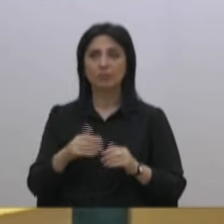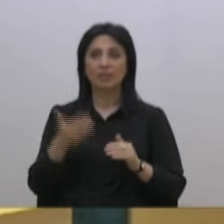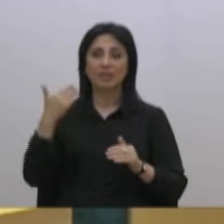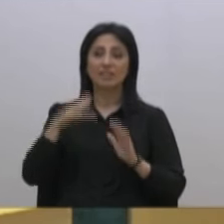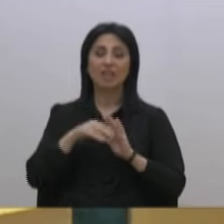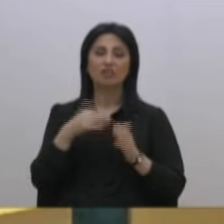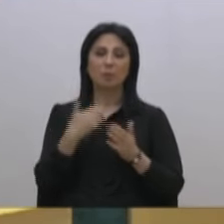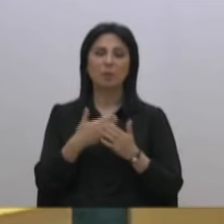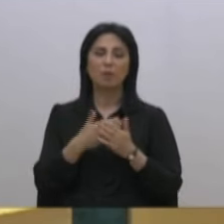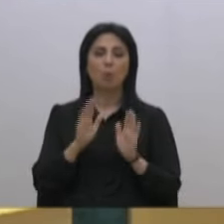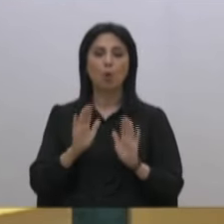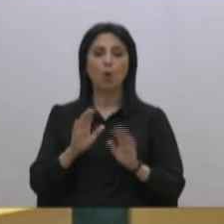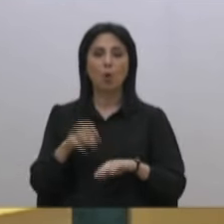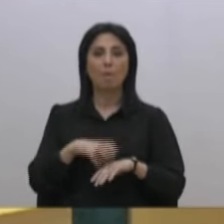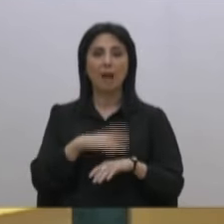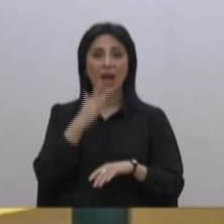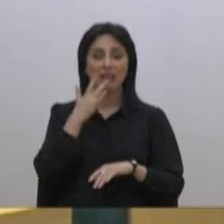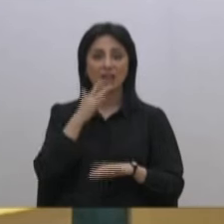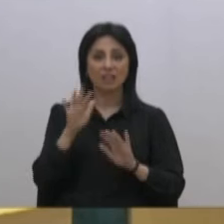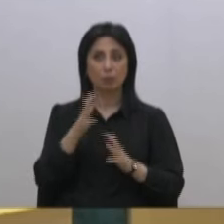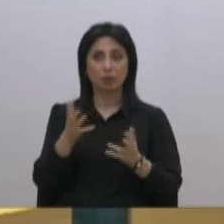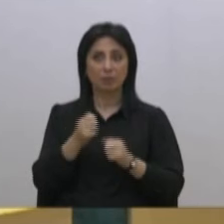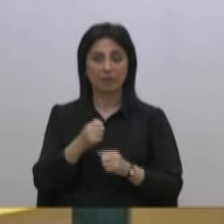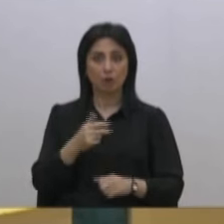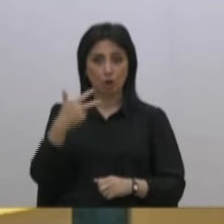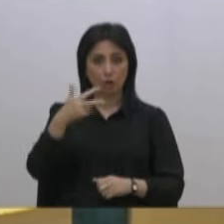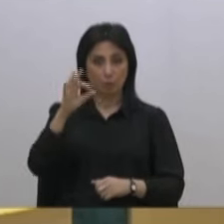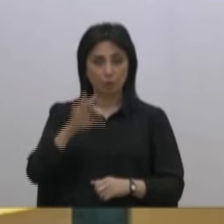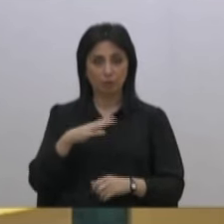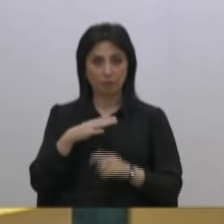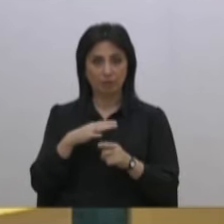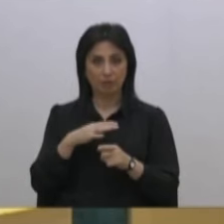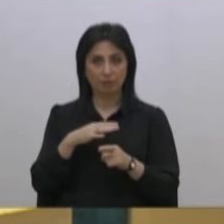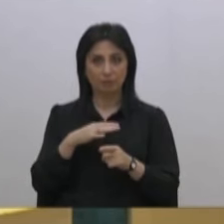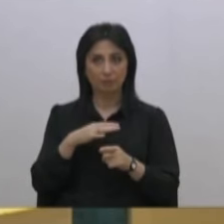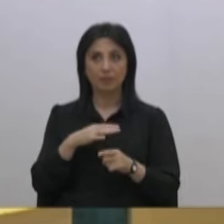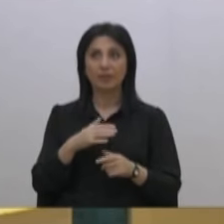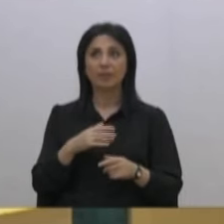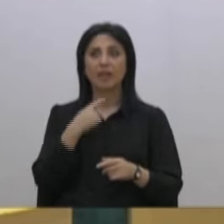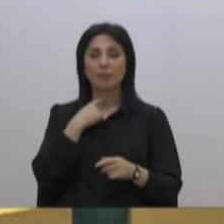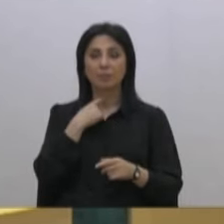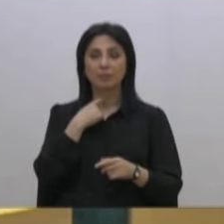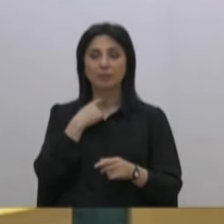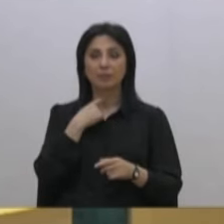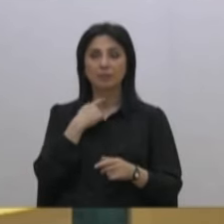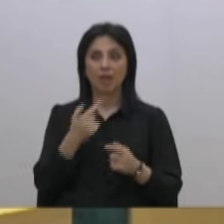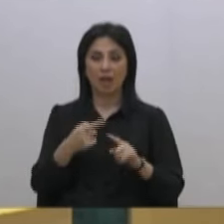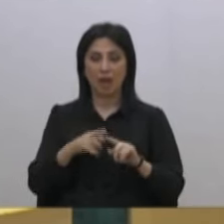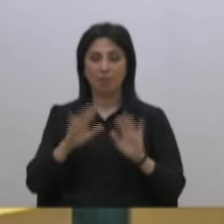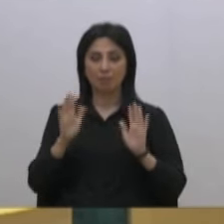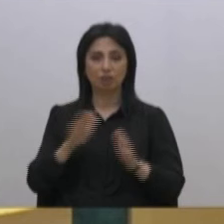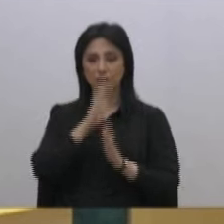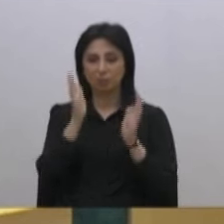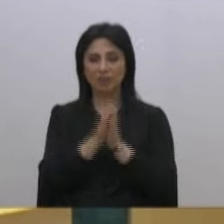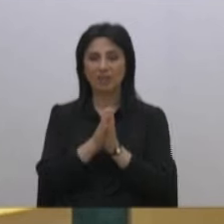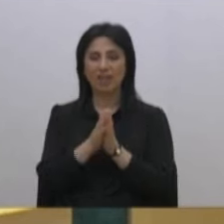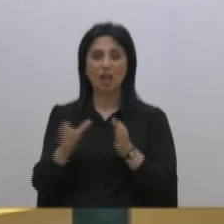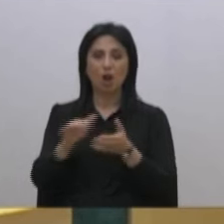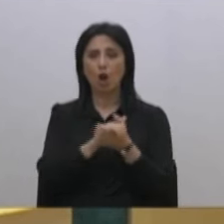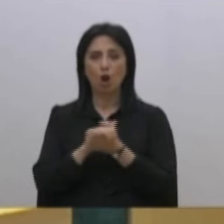არჩევნებზე მაგალითად მხოლოდ პარტია ნაცმოძრაობა მიიღო დაახლოებით 30% ხმებისა, ამ შემთხვევაში მთელი